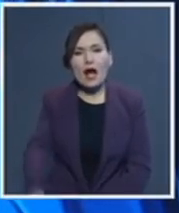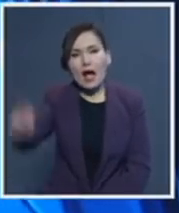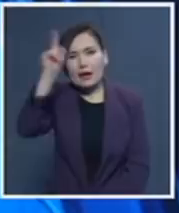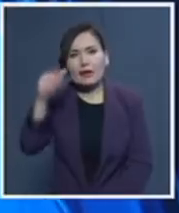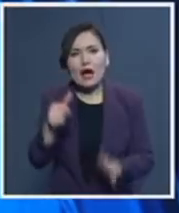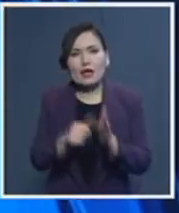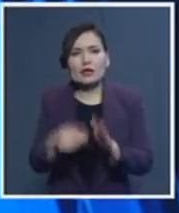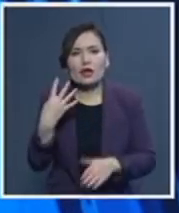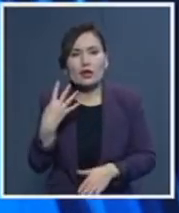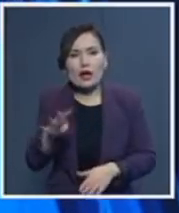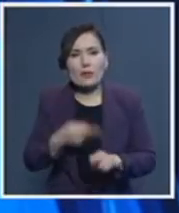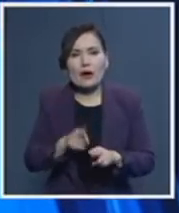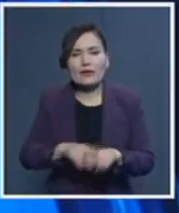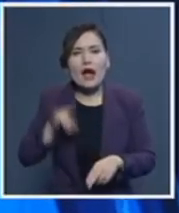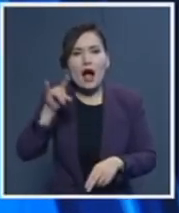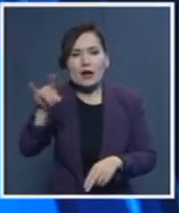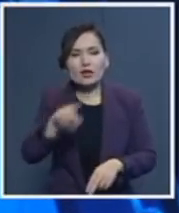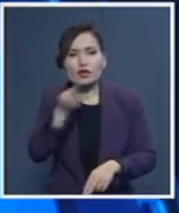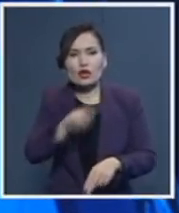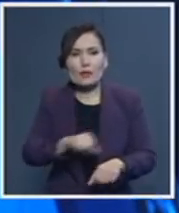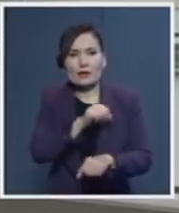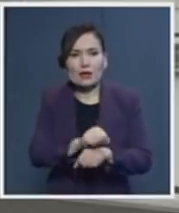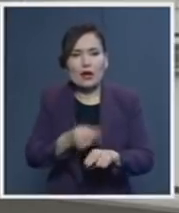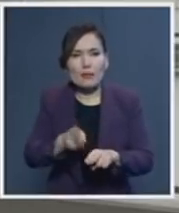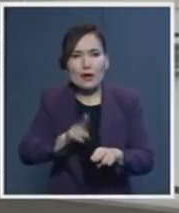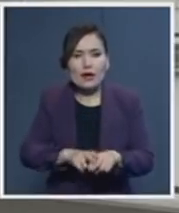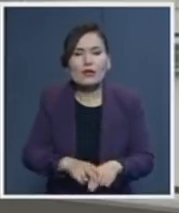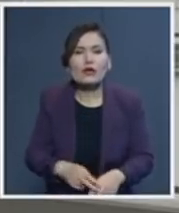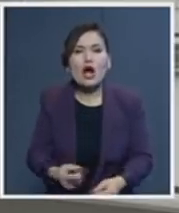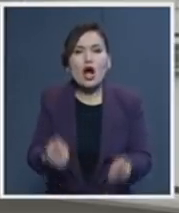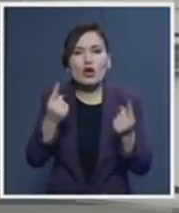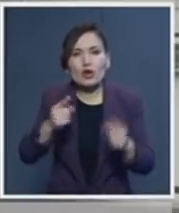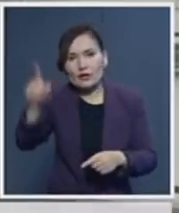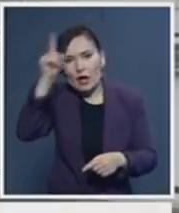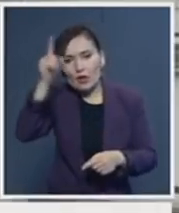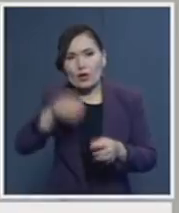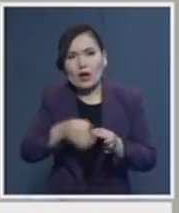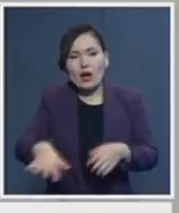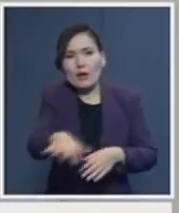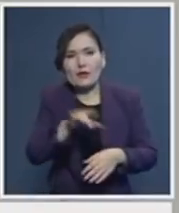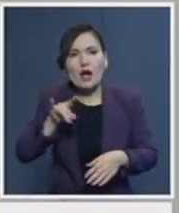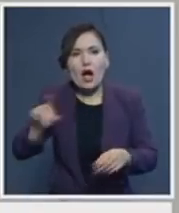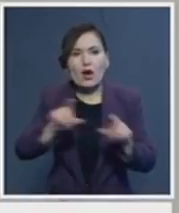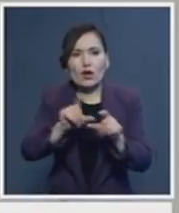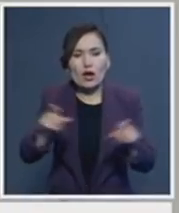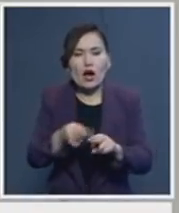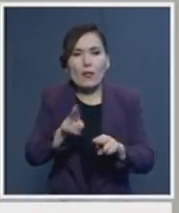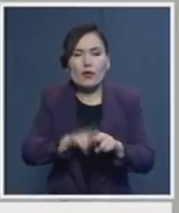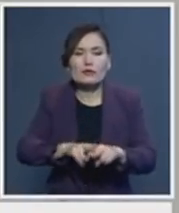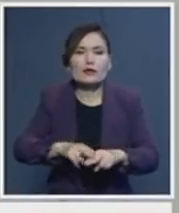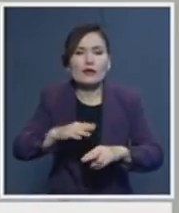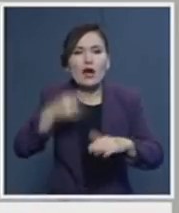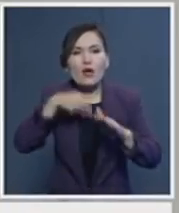Германияда 640-тан астам авиациялық рейс доғарылды. Өйткені Дюссельдорф, Кёльн, Штутгарт әуежайларында қауіпсіздік қызметкерлері ереуілдетіп